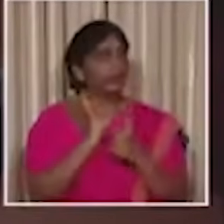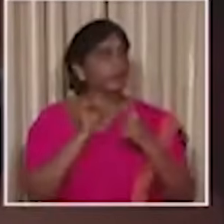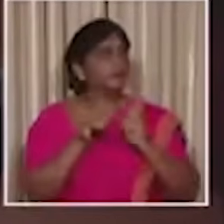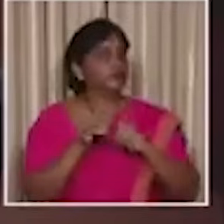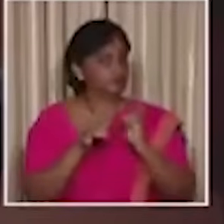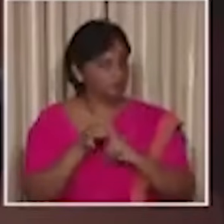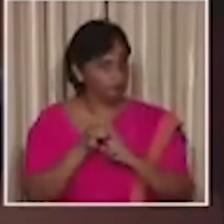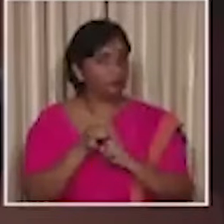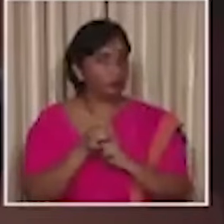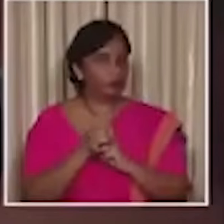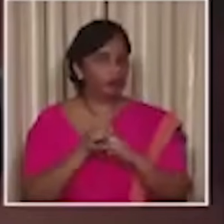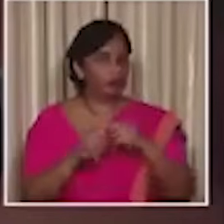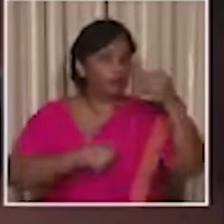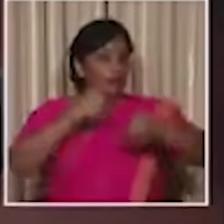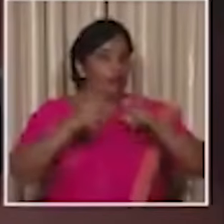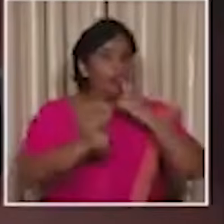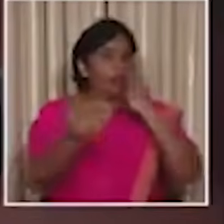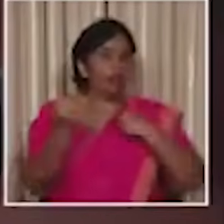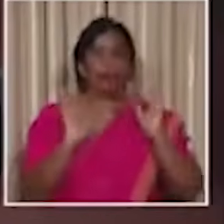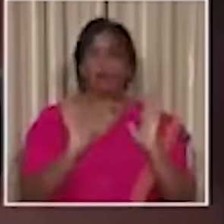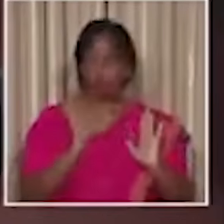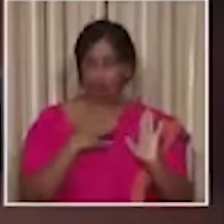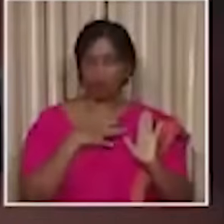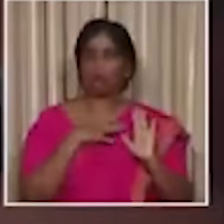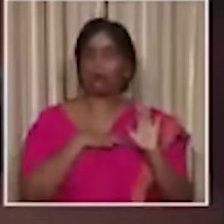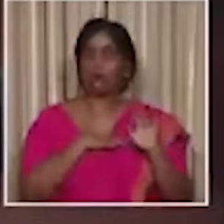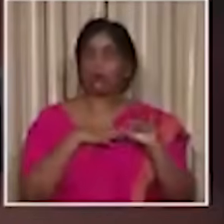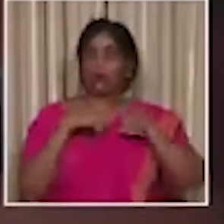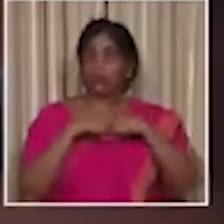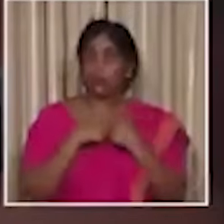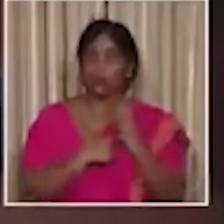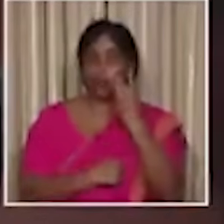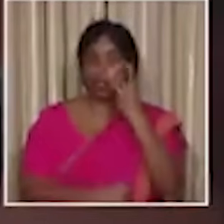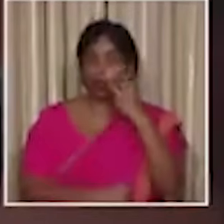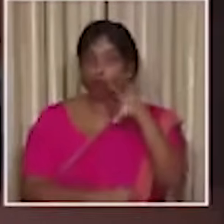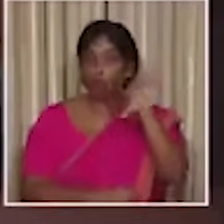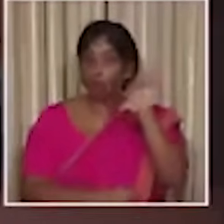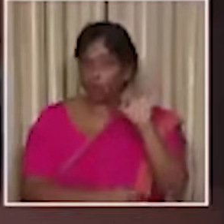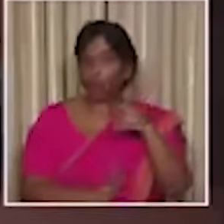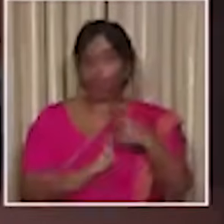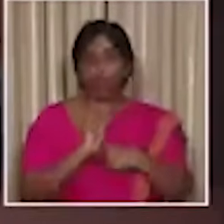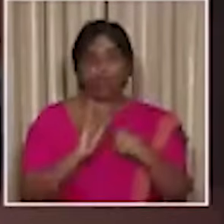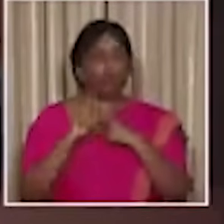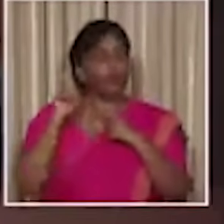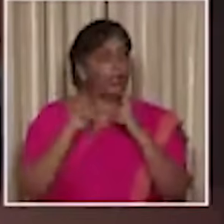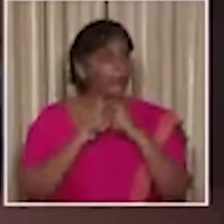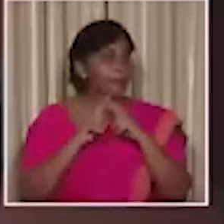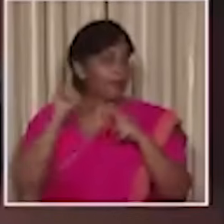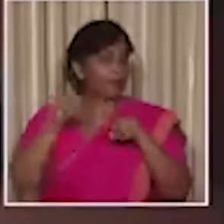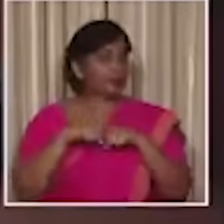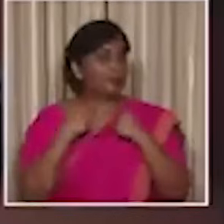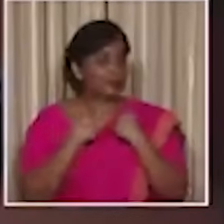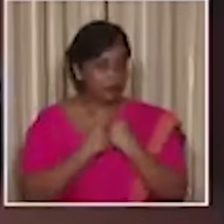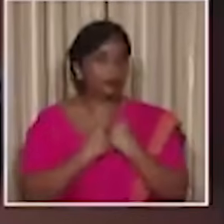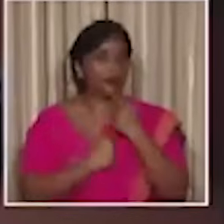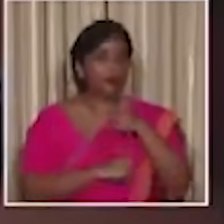පටිපාටියකින් ඉල්ලුම් කරුවන් අපි තෝරාගත යුතු තිබෙනවා. හැබැයි මේ සමාගම් තුන තෝරාගත්තේ ලංකා පොත්පේ සමාගම විසින්